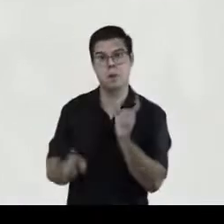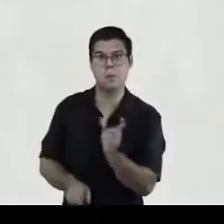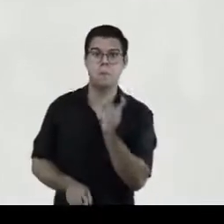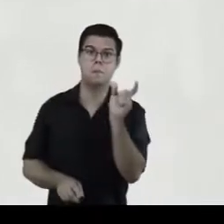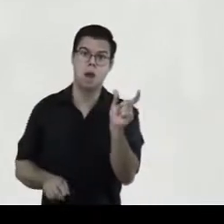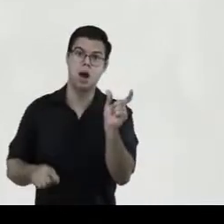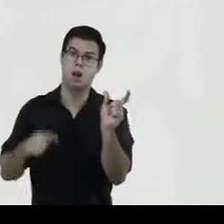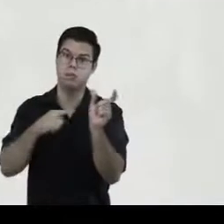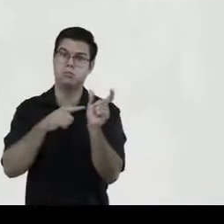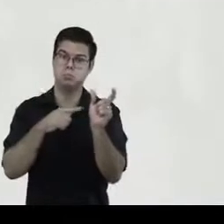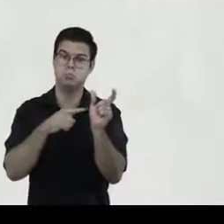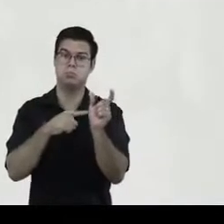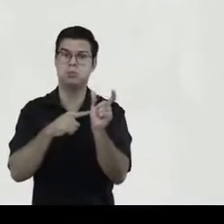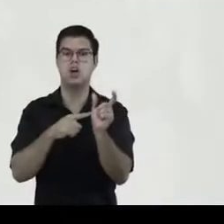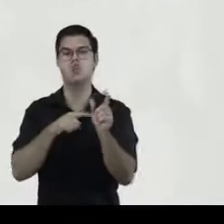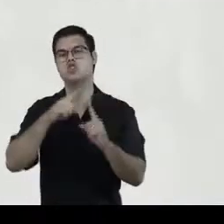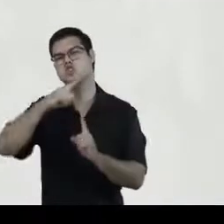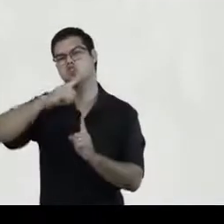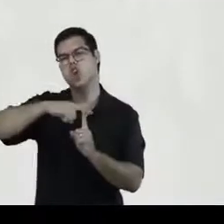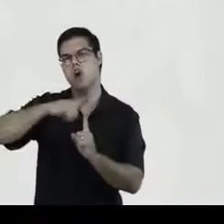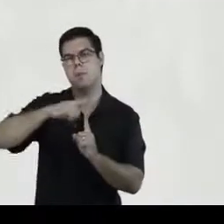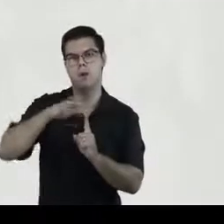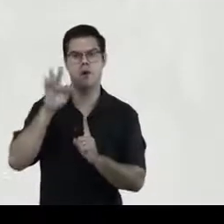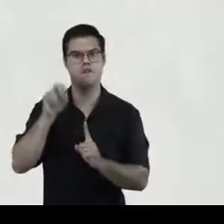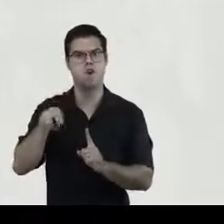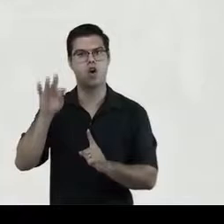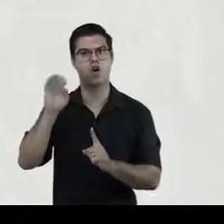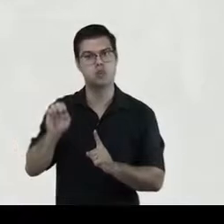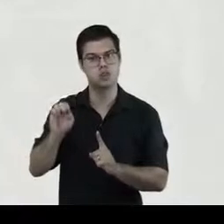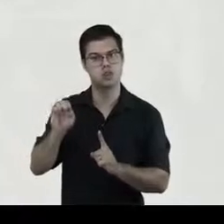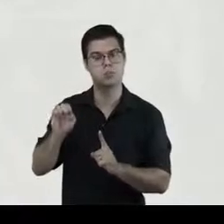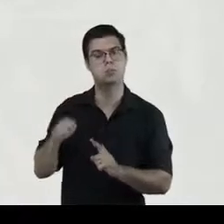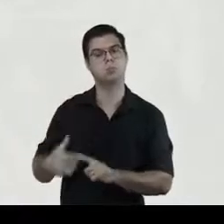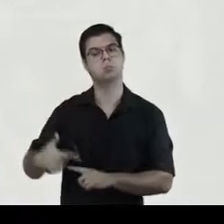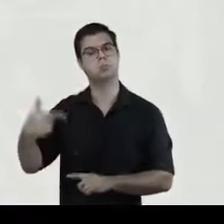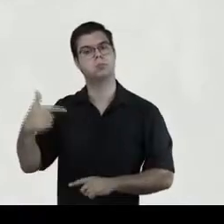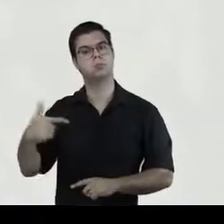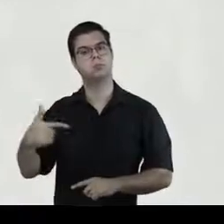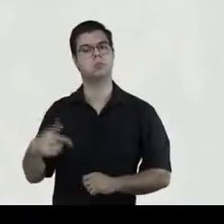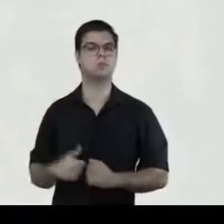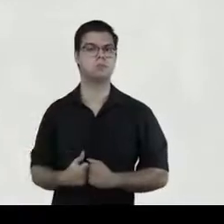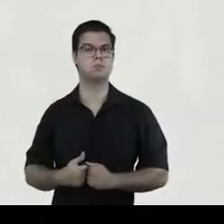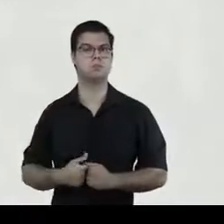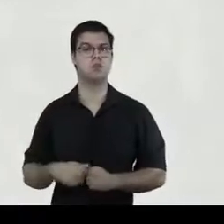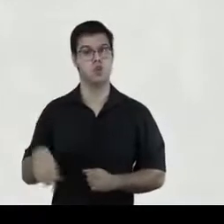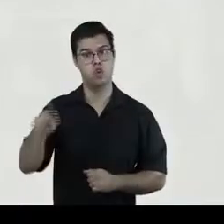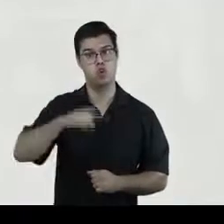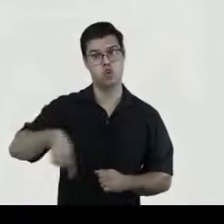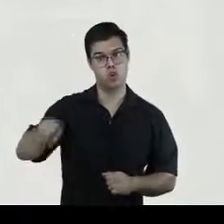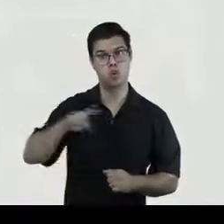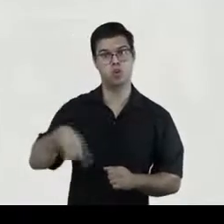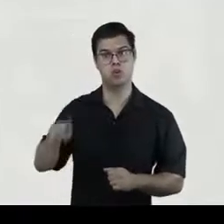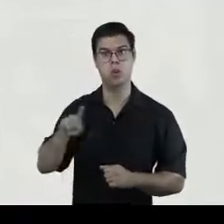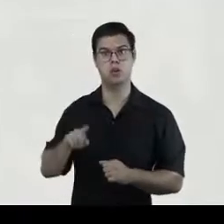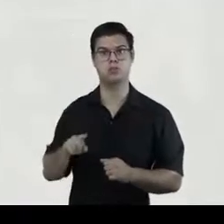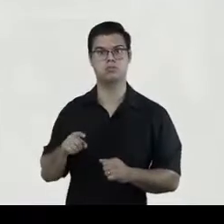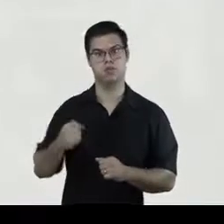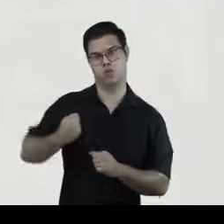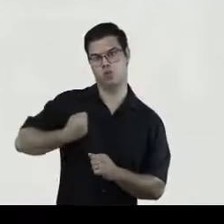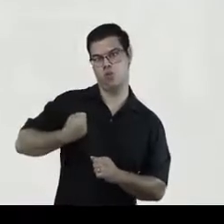Zweitens, um unsere Trainingsdaten zu ergänzen,